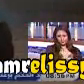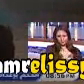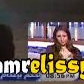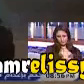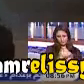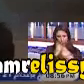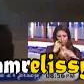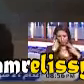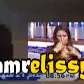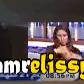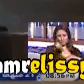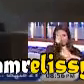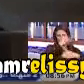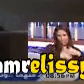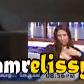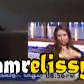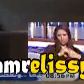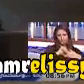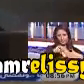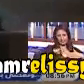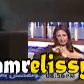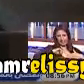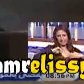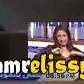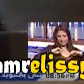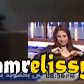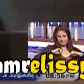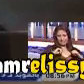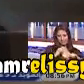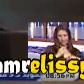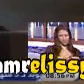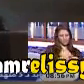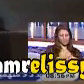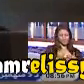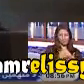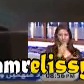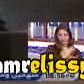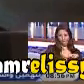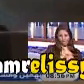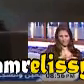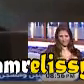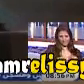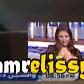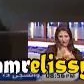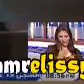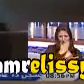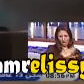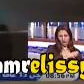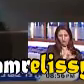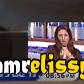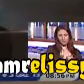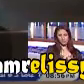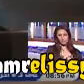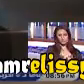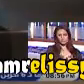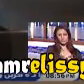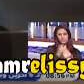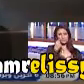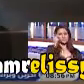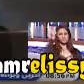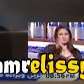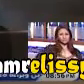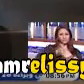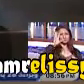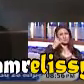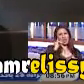خلفي الان لكن منذ ساعات قليله كان هناك العشرات